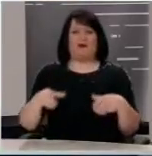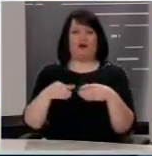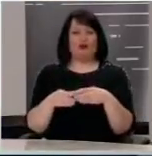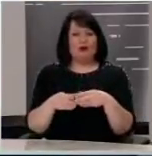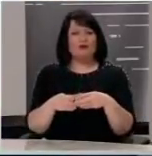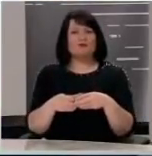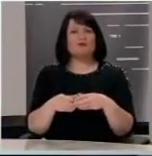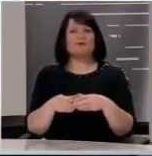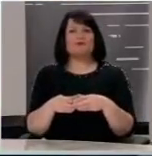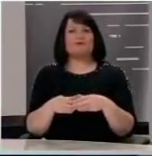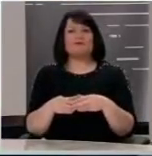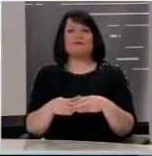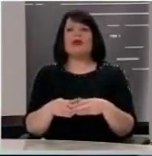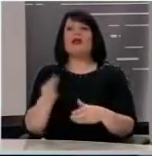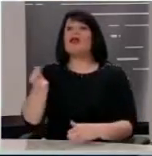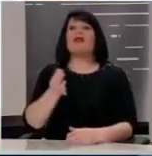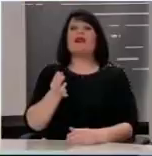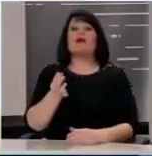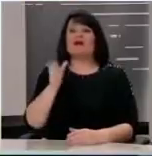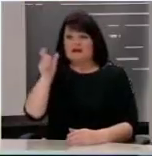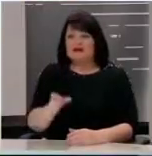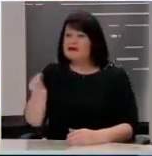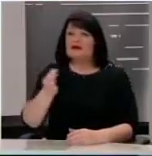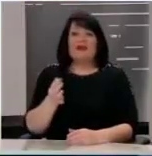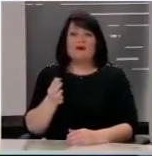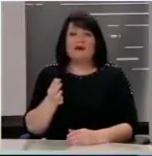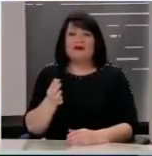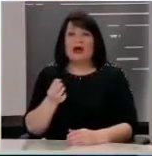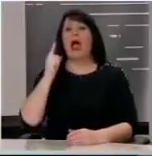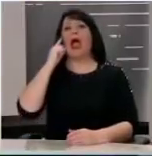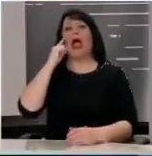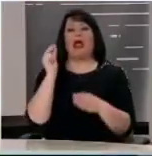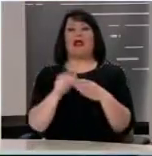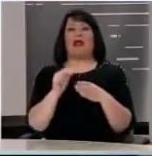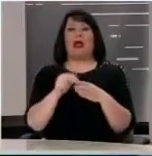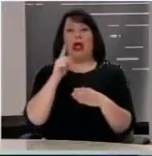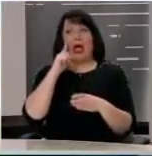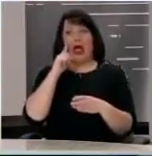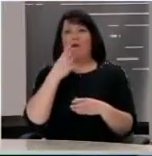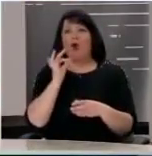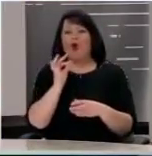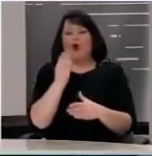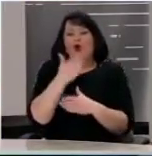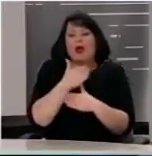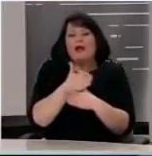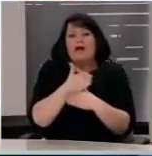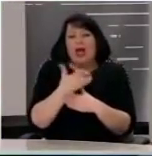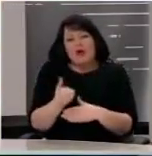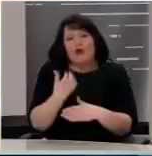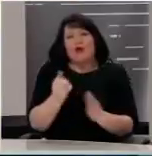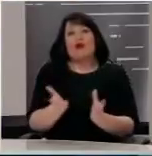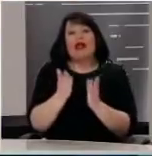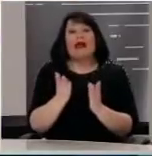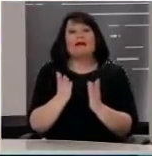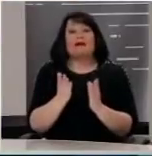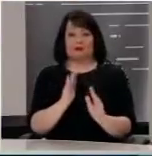προτείνετε, θα βγείτε και θα πείτε, δεν ψηφίζουν γιατί κάτι έχουν να κρύψουν. Δεν ψηφίζουν γιατί έχουν